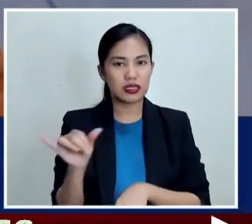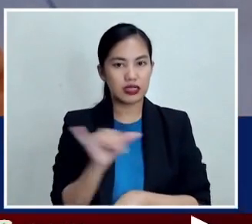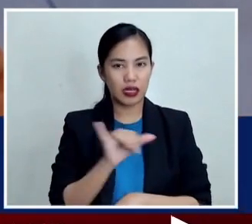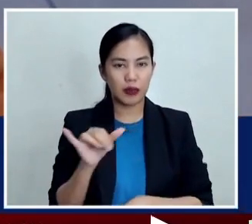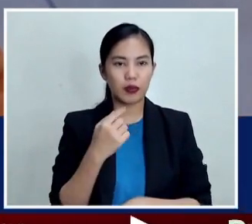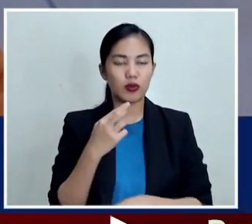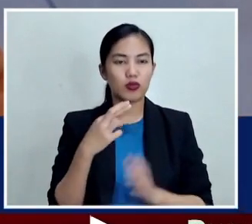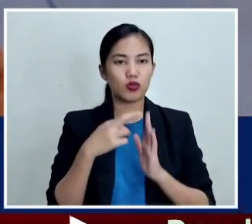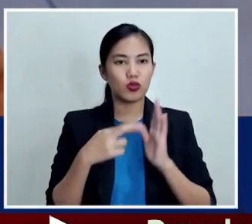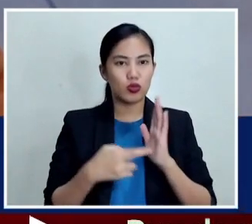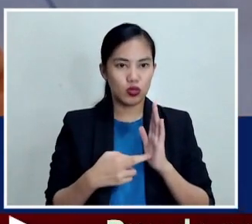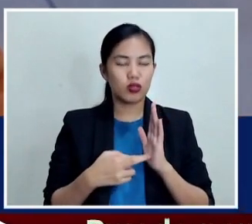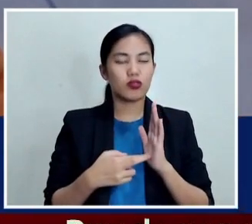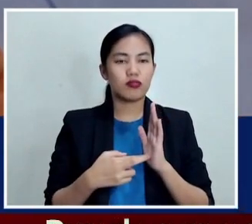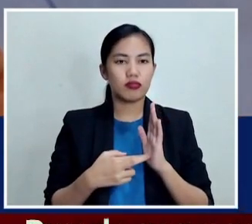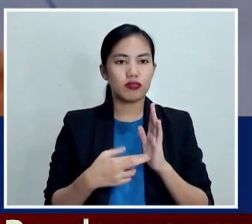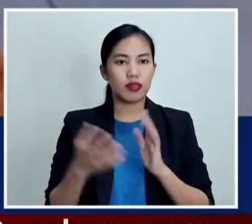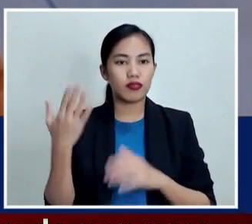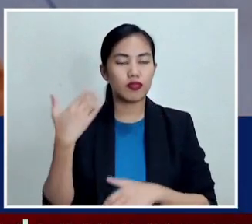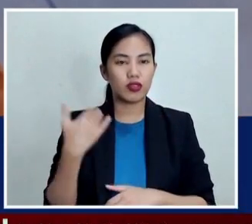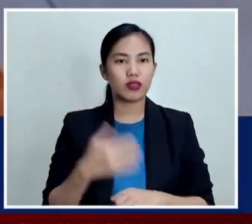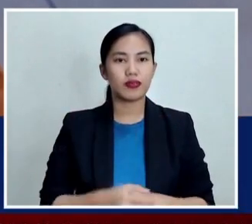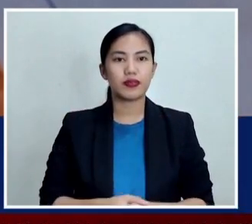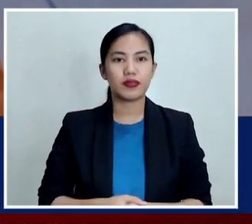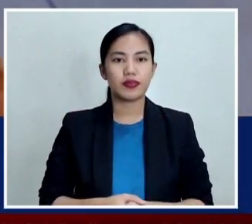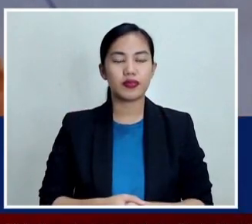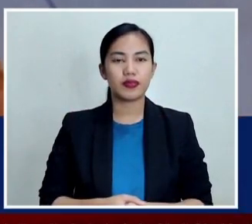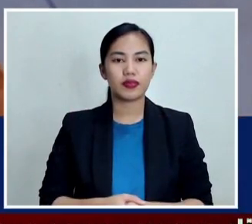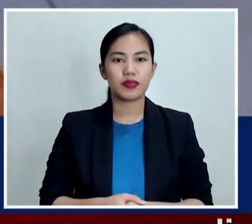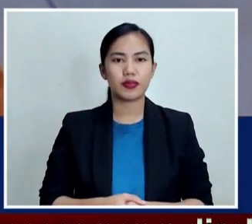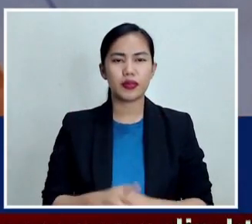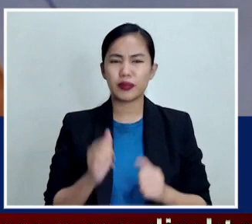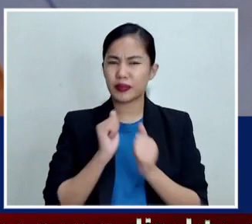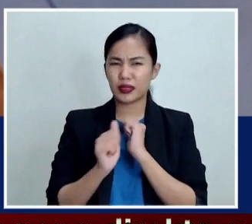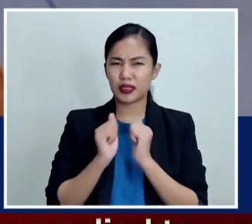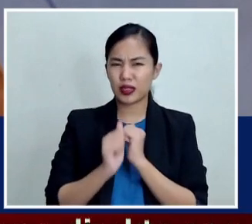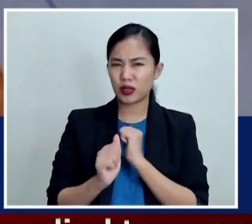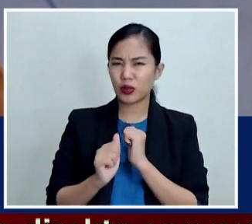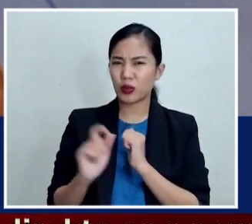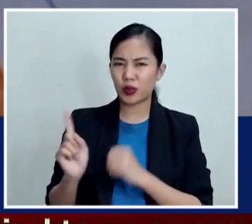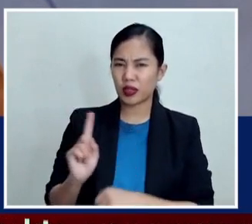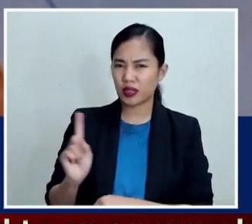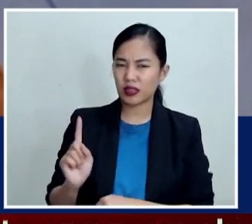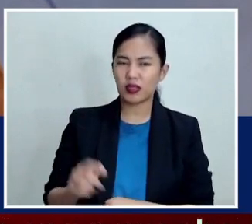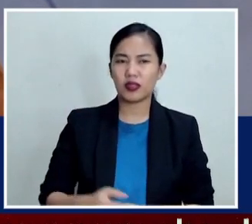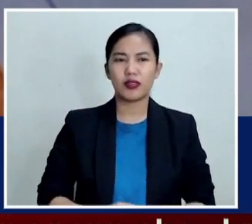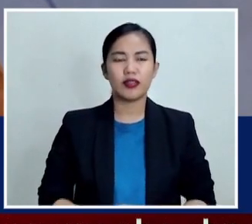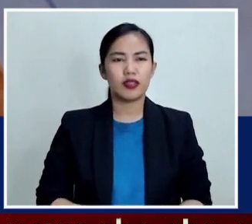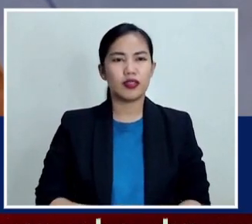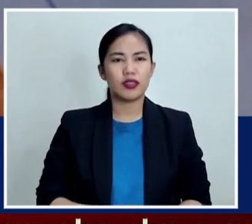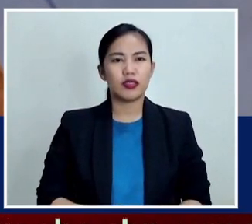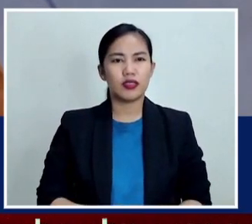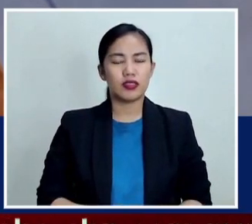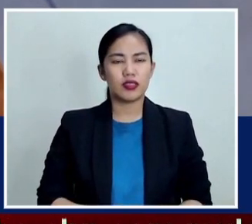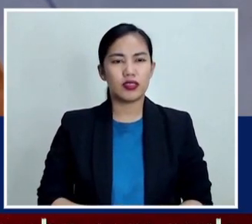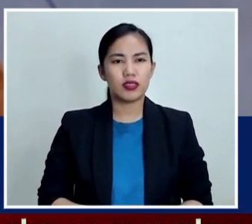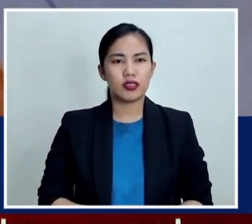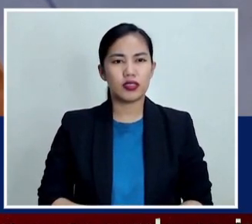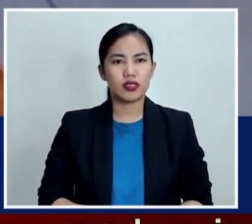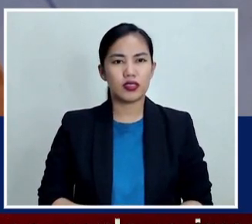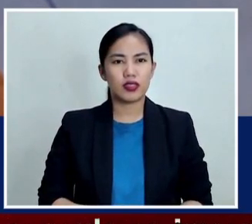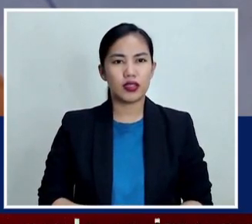bill payments. Which is what? Alvin, which is if you don't pay during this so-called due